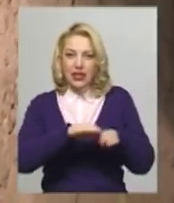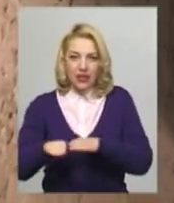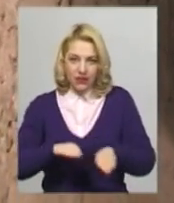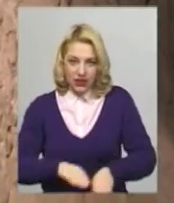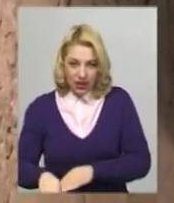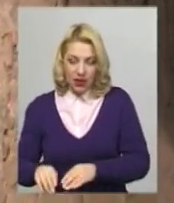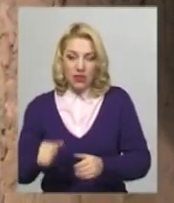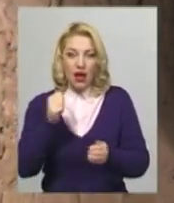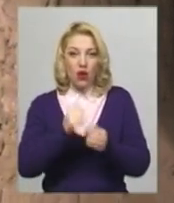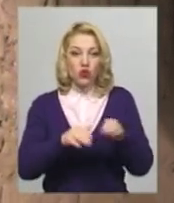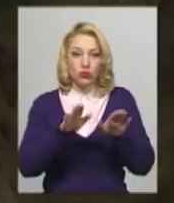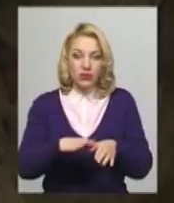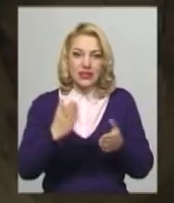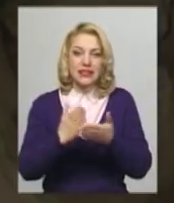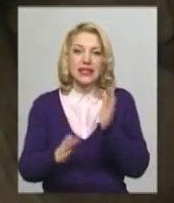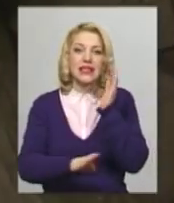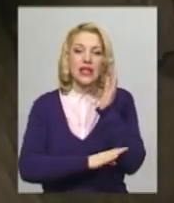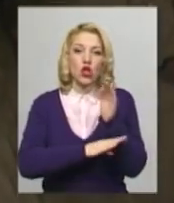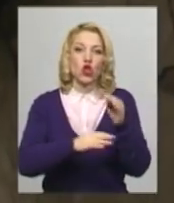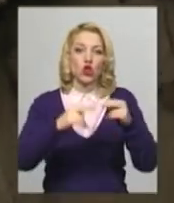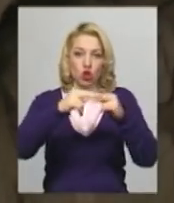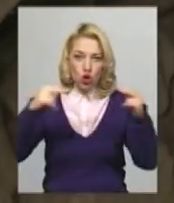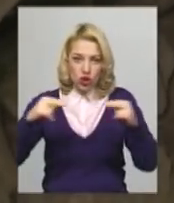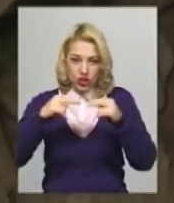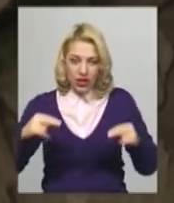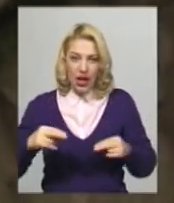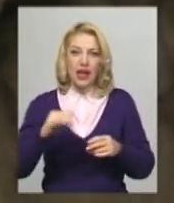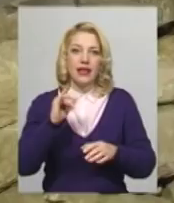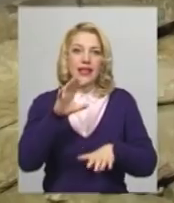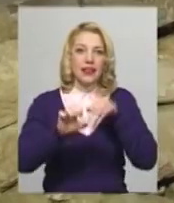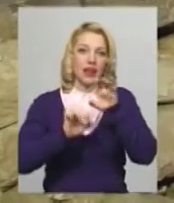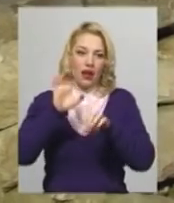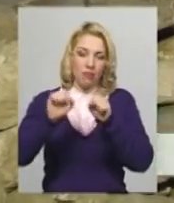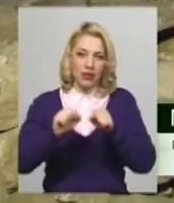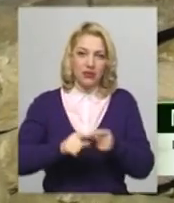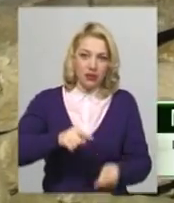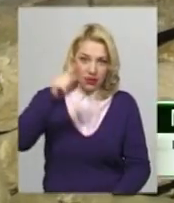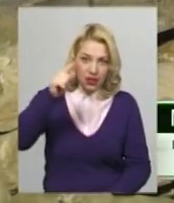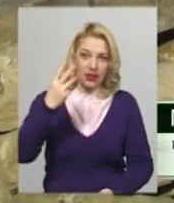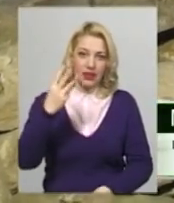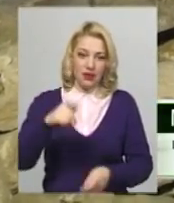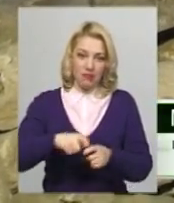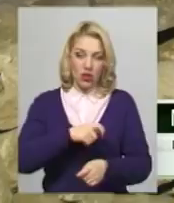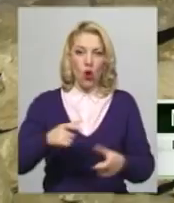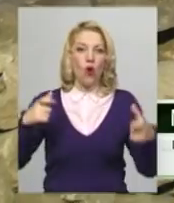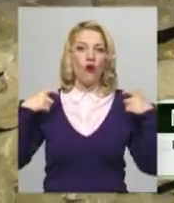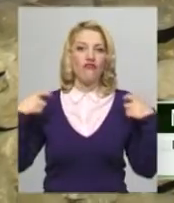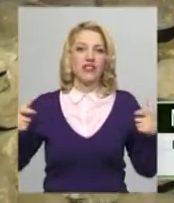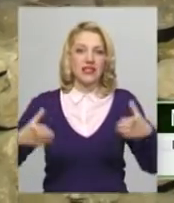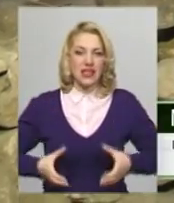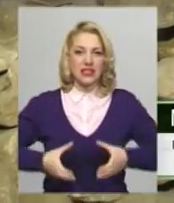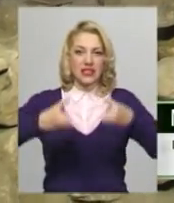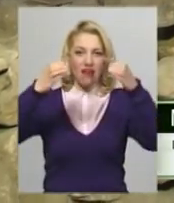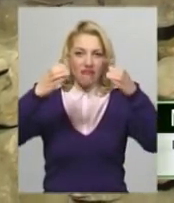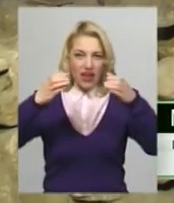стіні прилаштовані дошки, на котрих стоять драбини, заввишки 3-4 метри кожна. У офіцерській вежі, у котрій зараз тривають